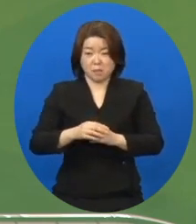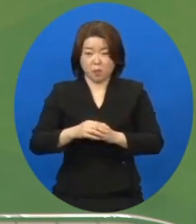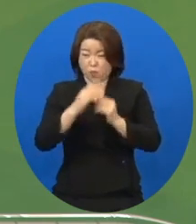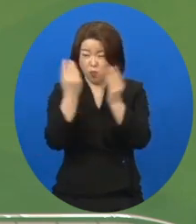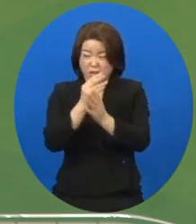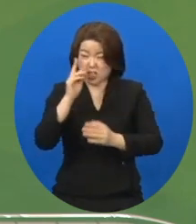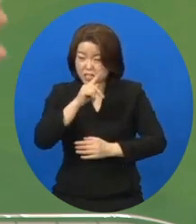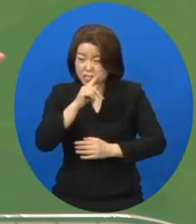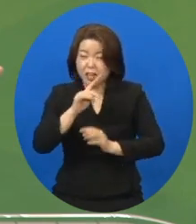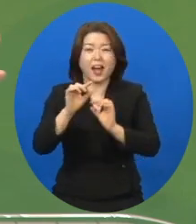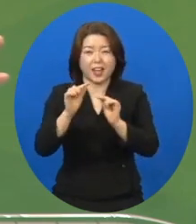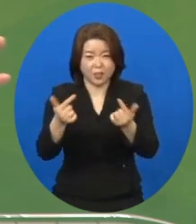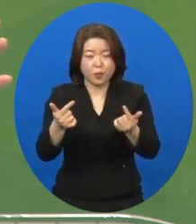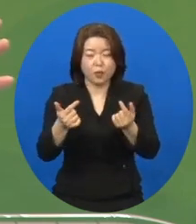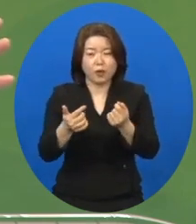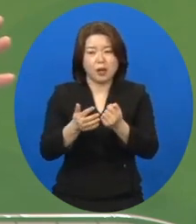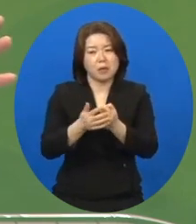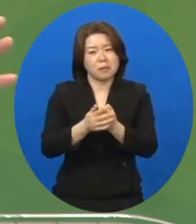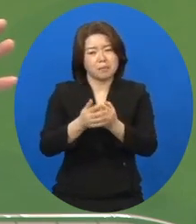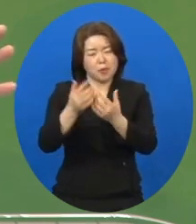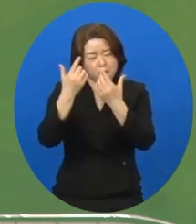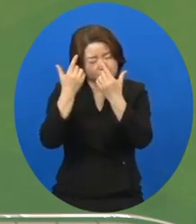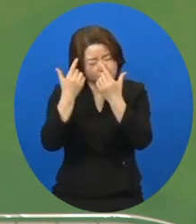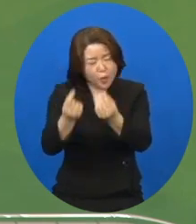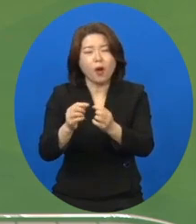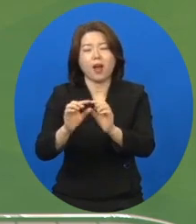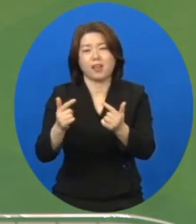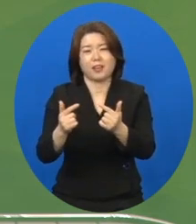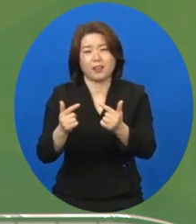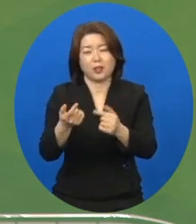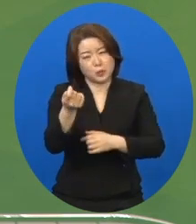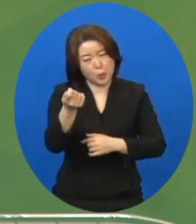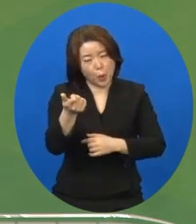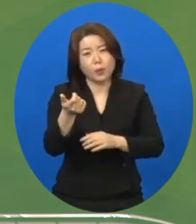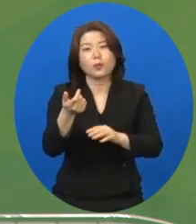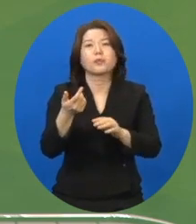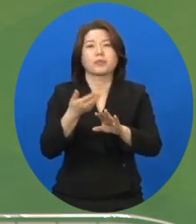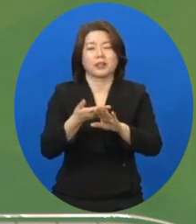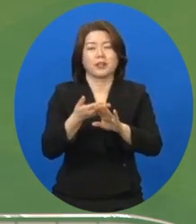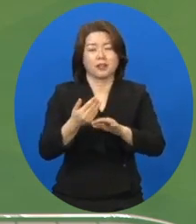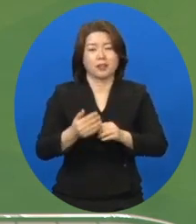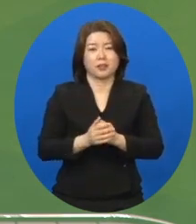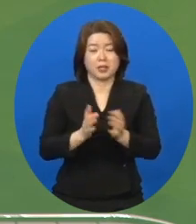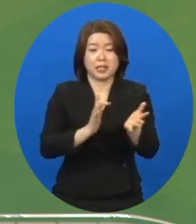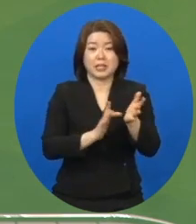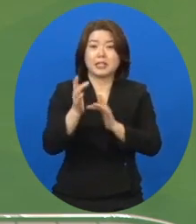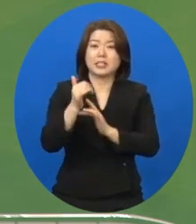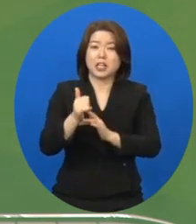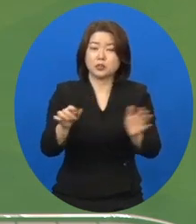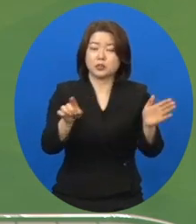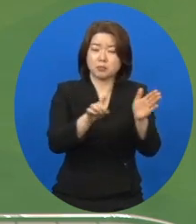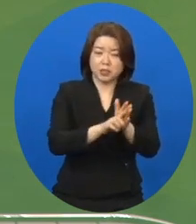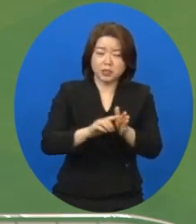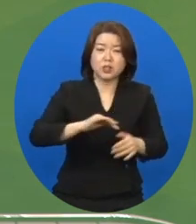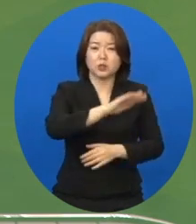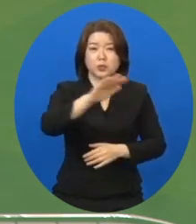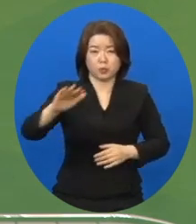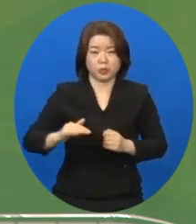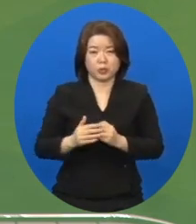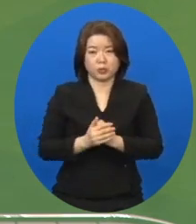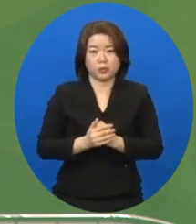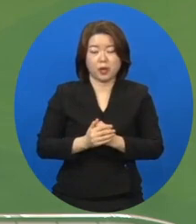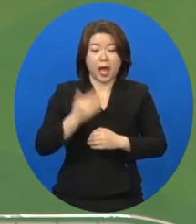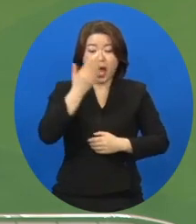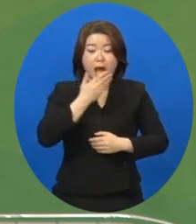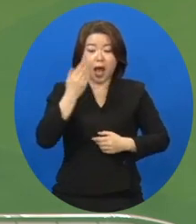없지만 정확하지가 않아요. 예수를 믿은 우리에게도 다 가나안의 축복이 약속되어